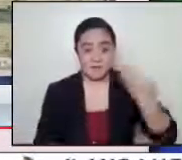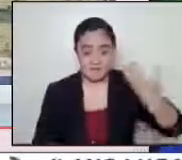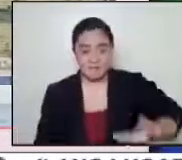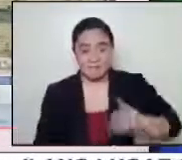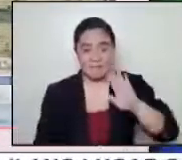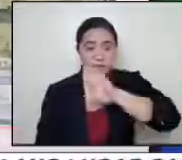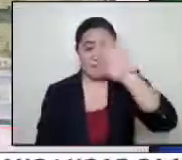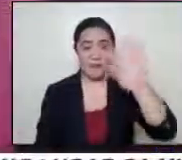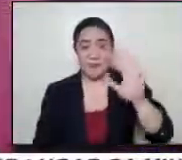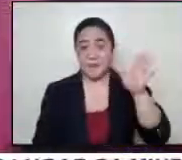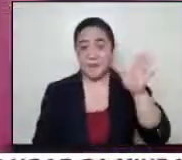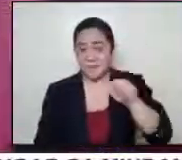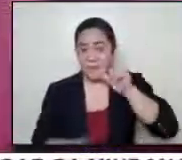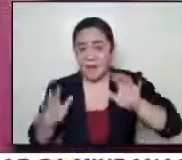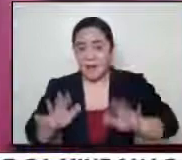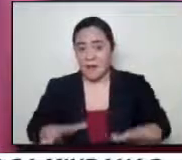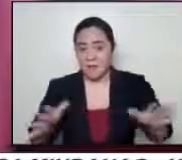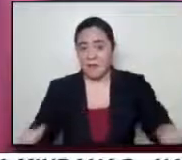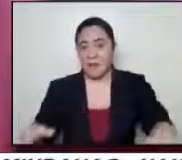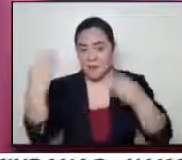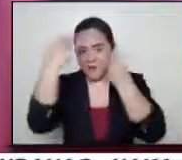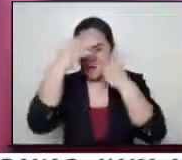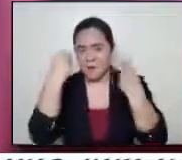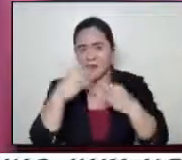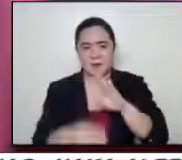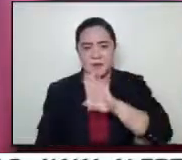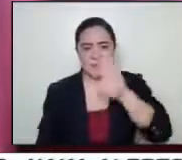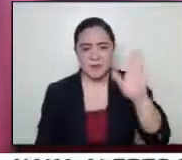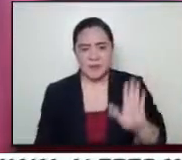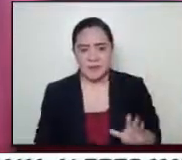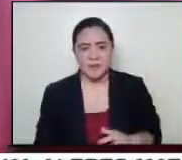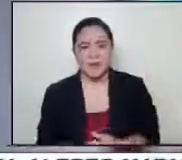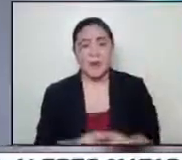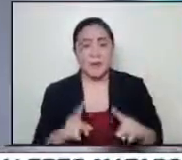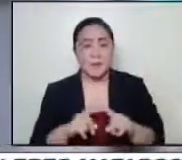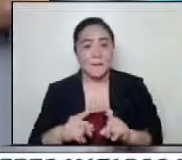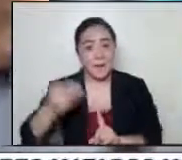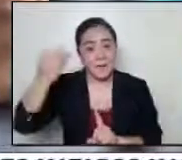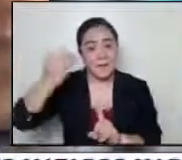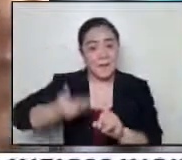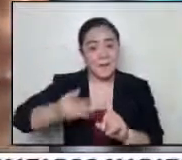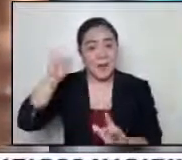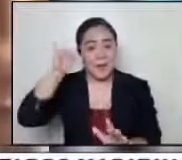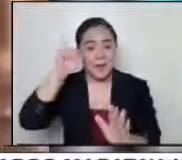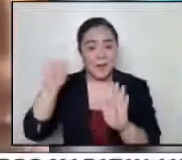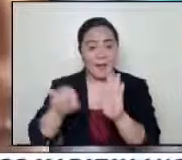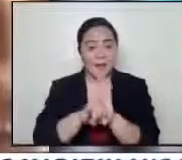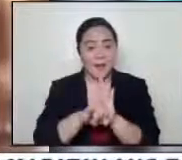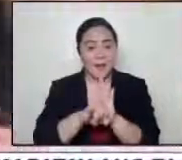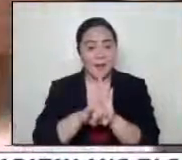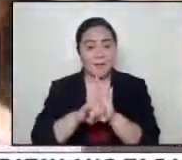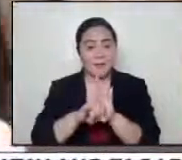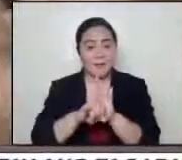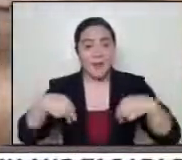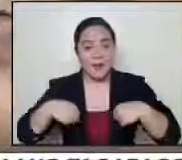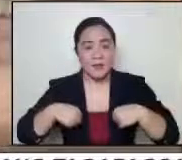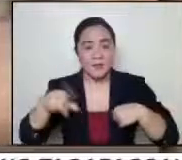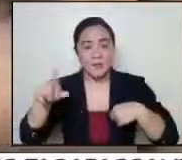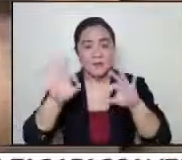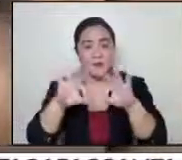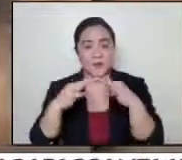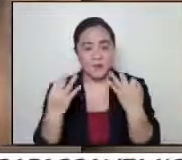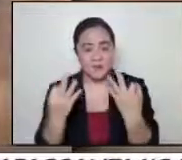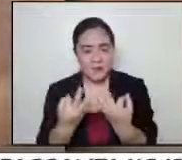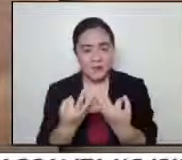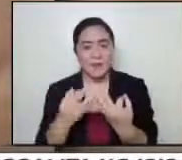hindi ako nag-makeup. Kahit na iba ang kanyang sexualidad, tinanggap siya ng kanyang pamilya at